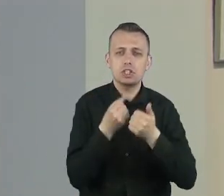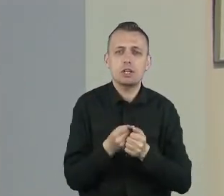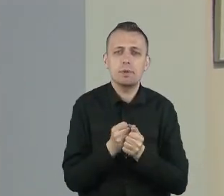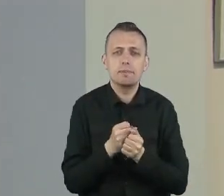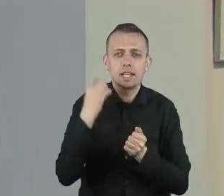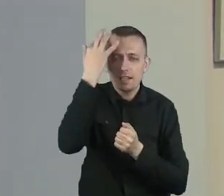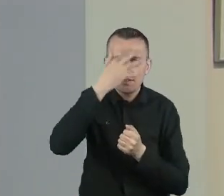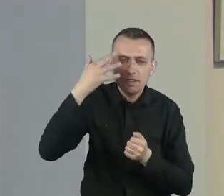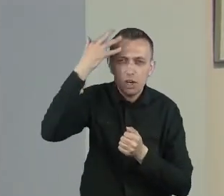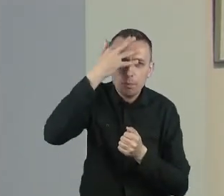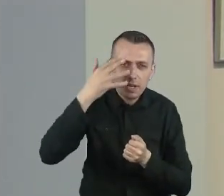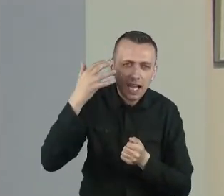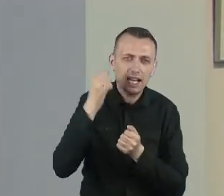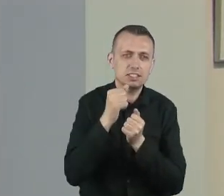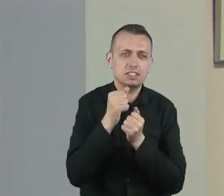naprzeciw